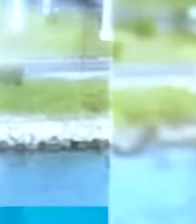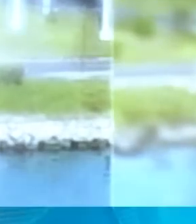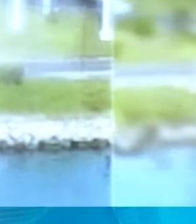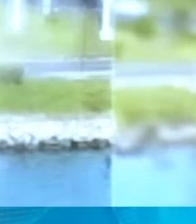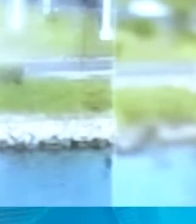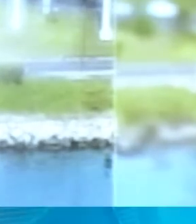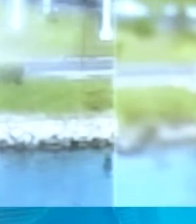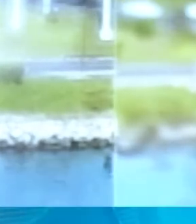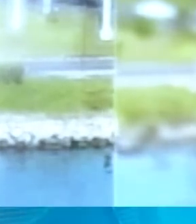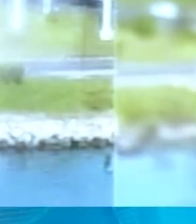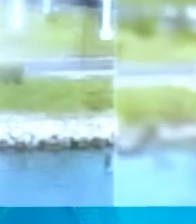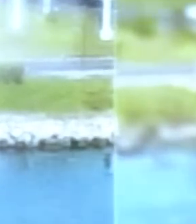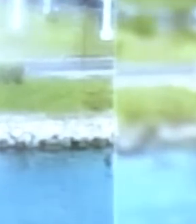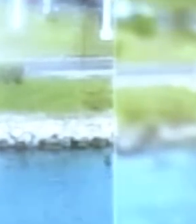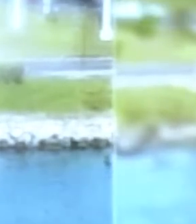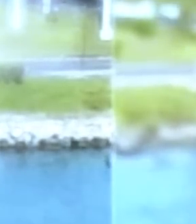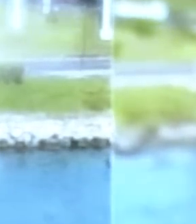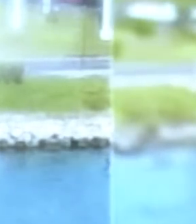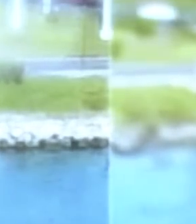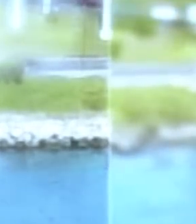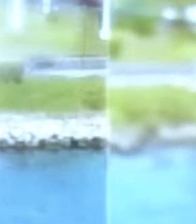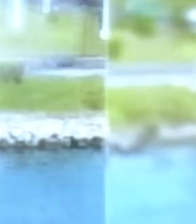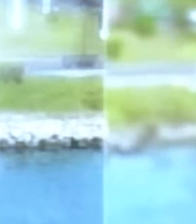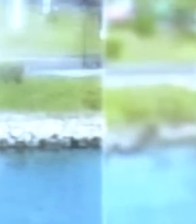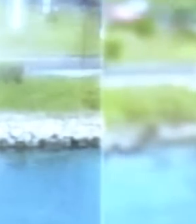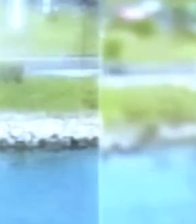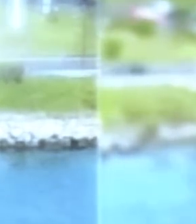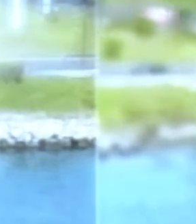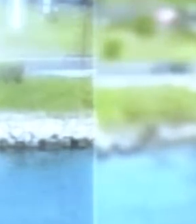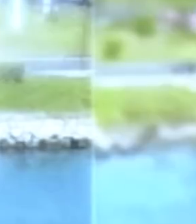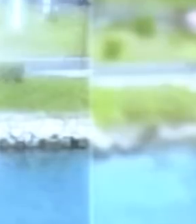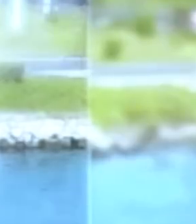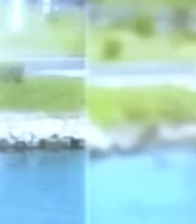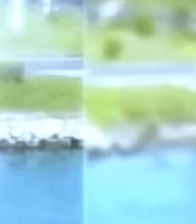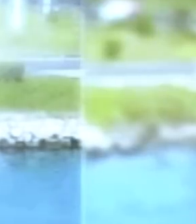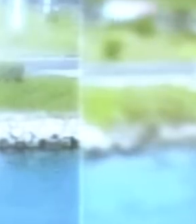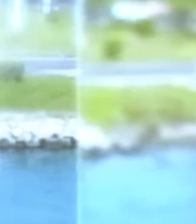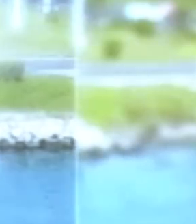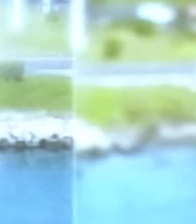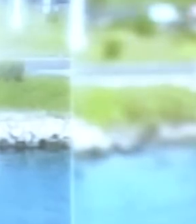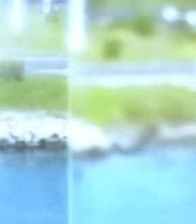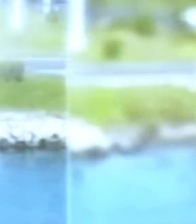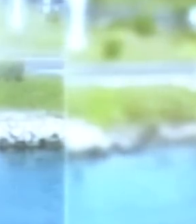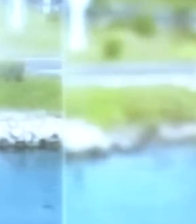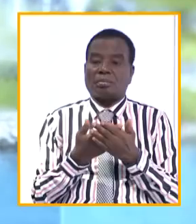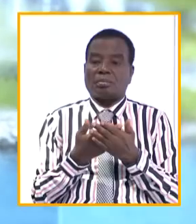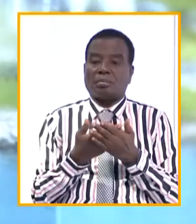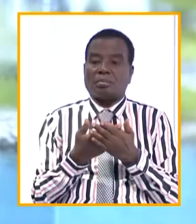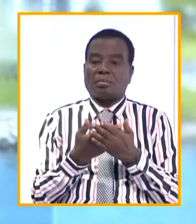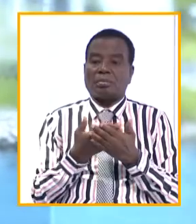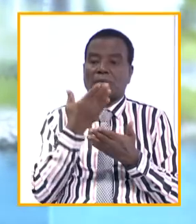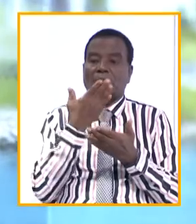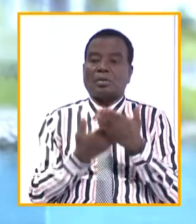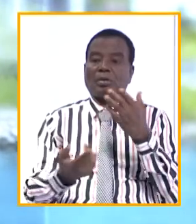Madame, Monsieur, bonjour. Merci de nous suivre. La coopération parlementaire entre l'Allemagne et la Côte d'Ivoire, évoquée au cours d'une rencontre entre une délégation